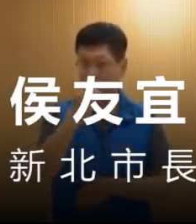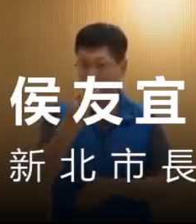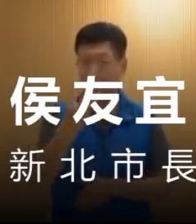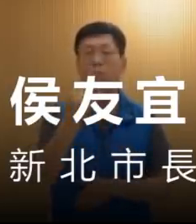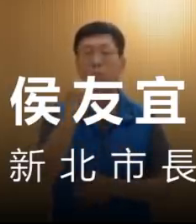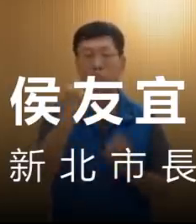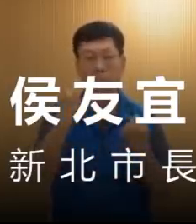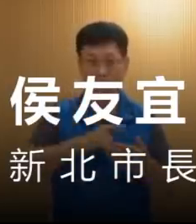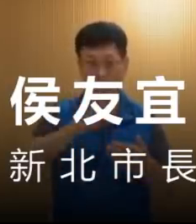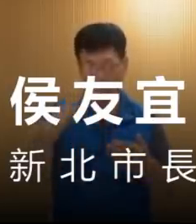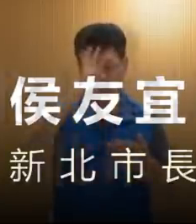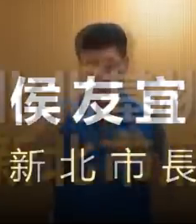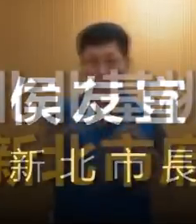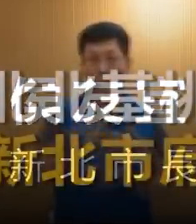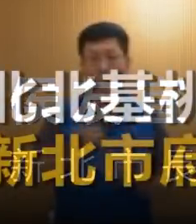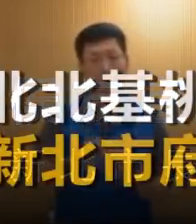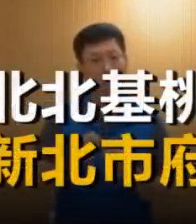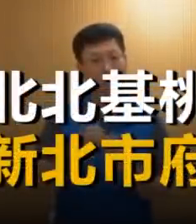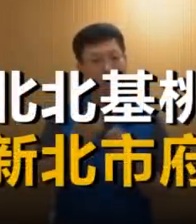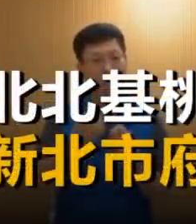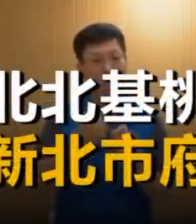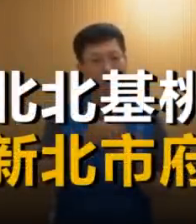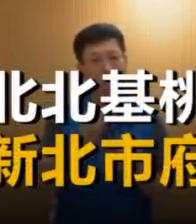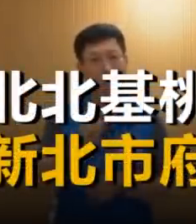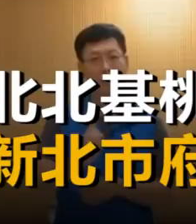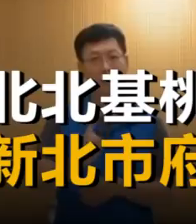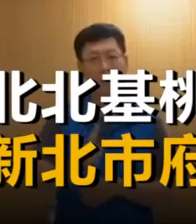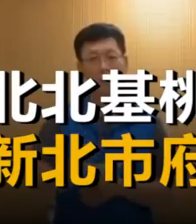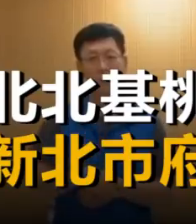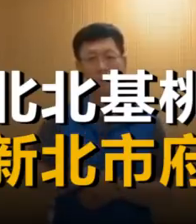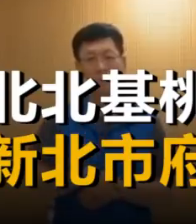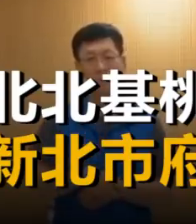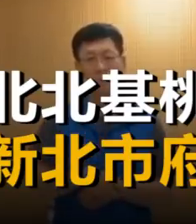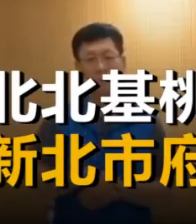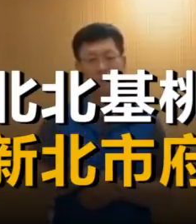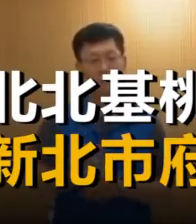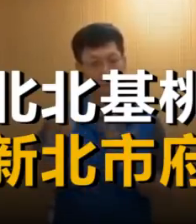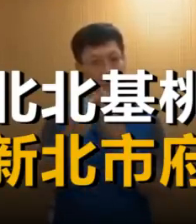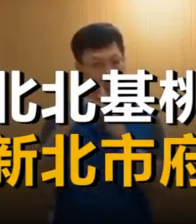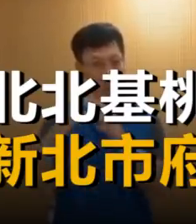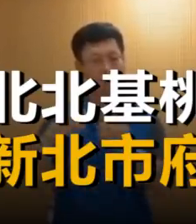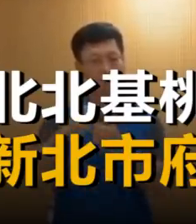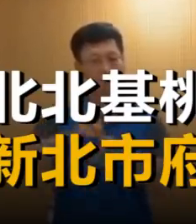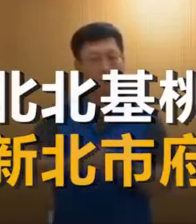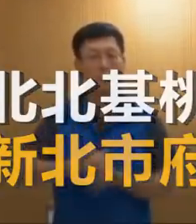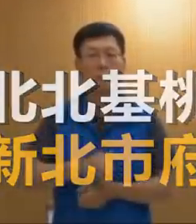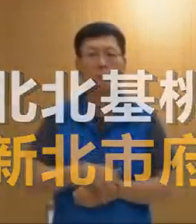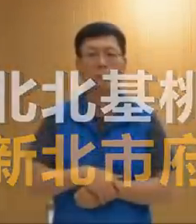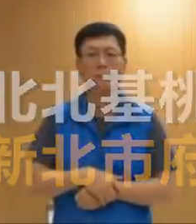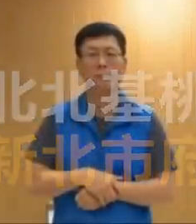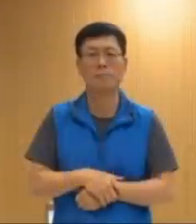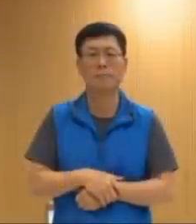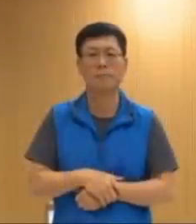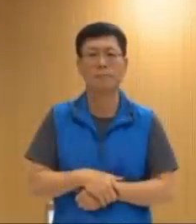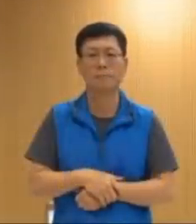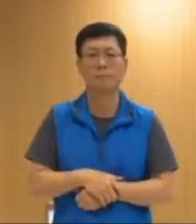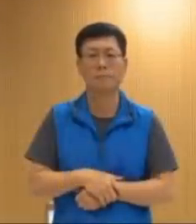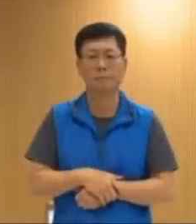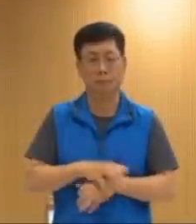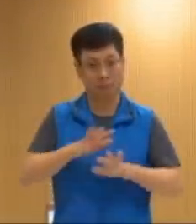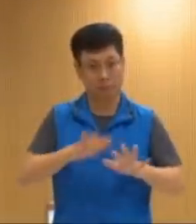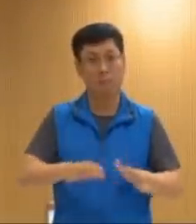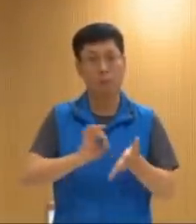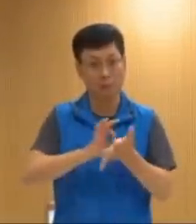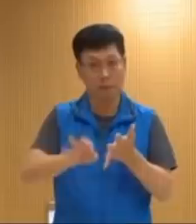家隔离的朋友们。新北市已经开会做一个决定，我们采取